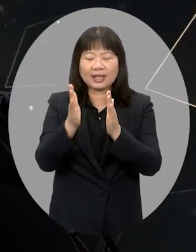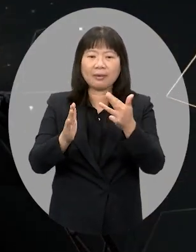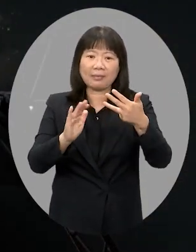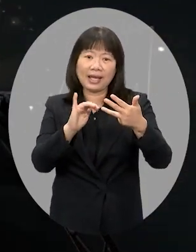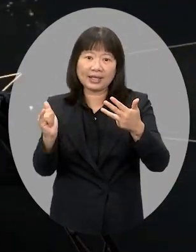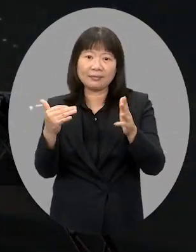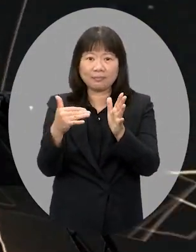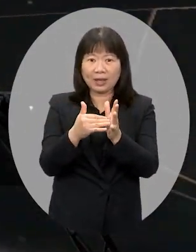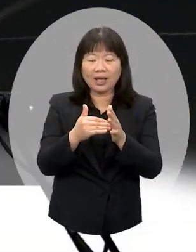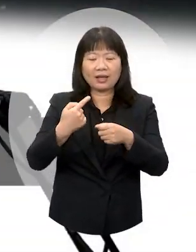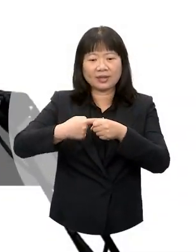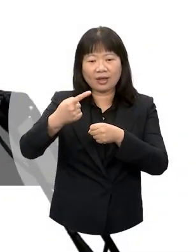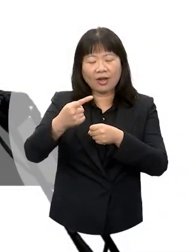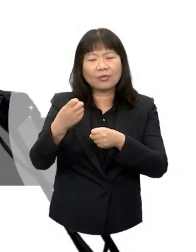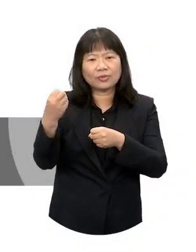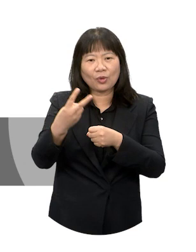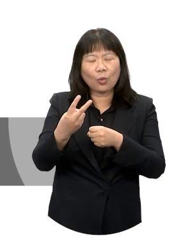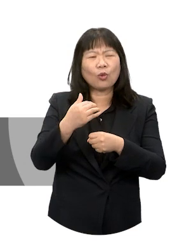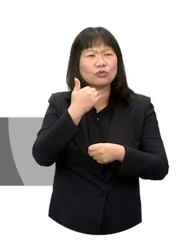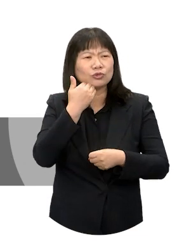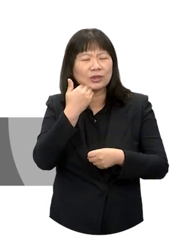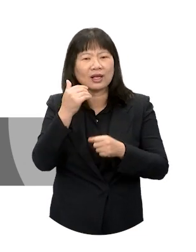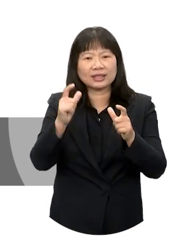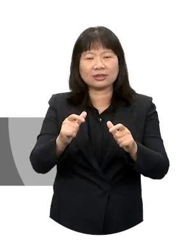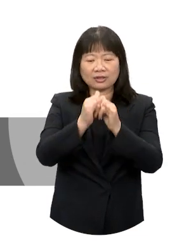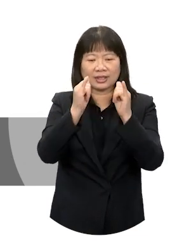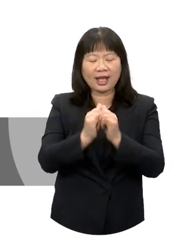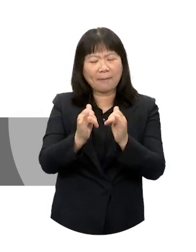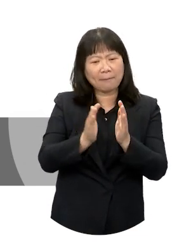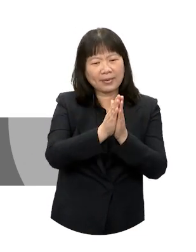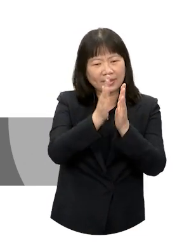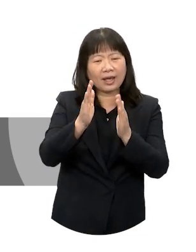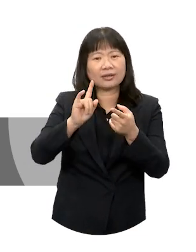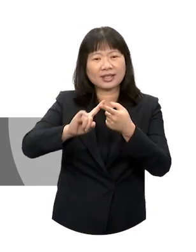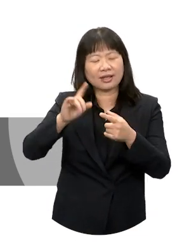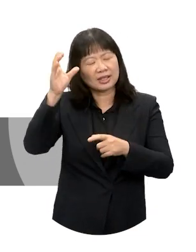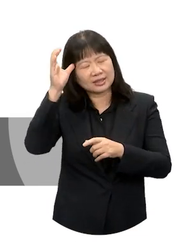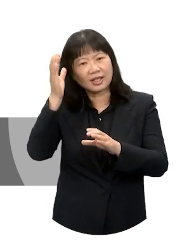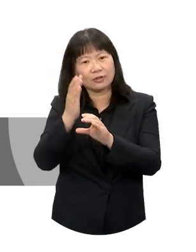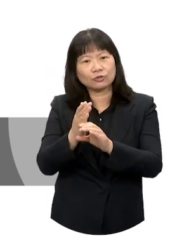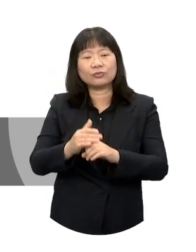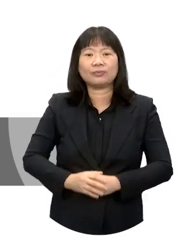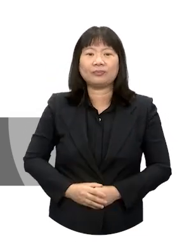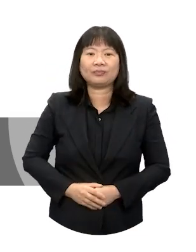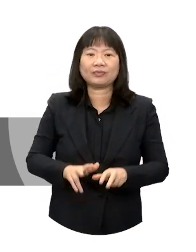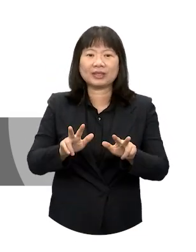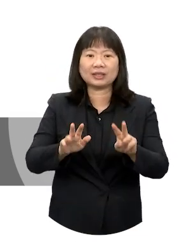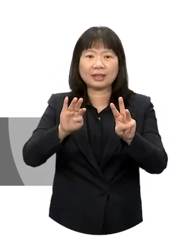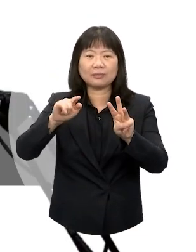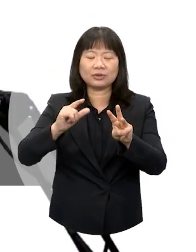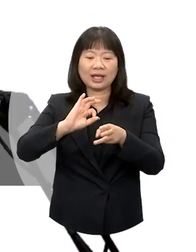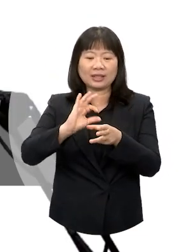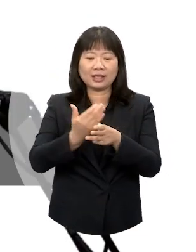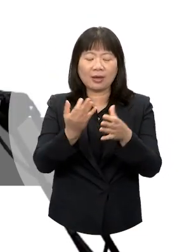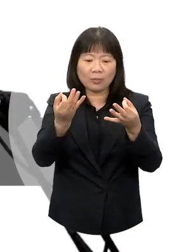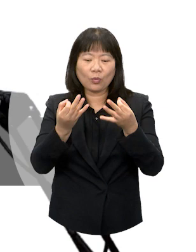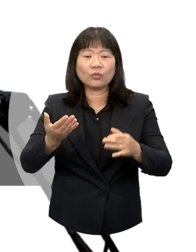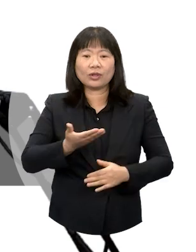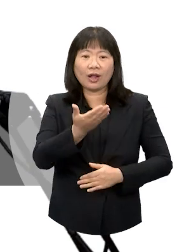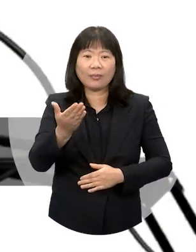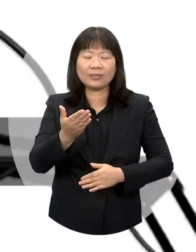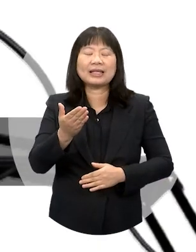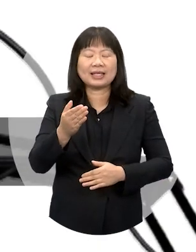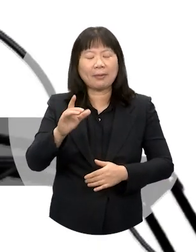빛낸 8인의 위인들이었습니다. 내년에는 또 어떤 분들이 지역사회를 빛내주실지 기대가 되는데요. 지금 3분